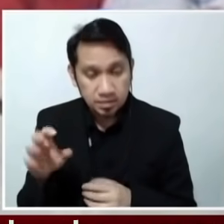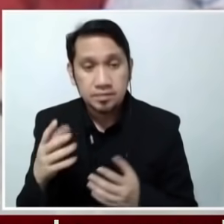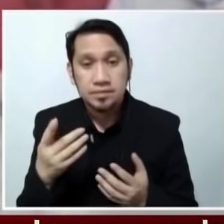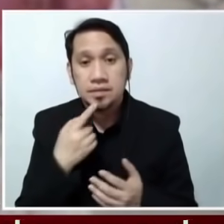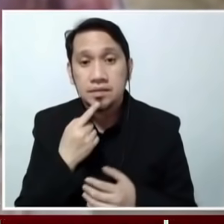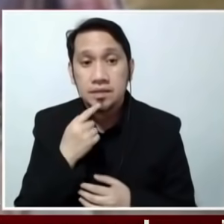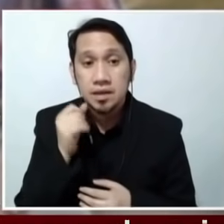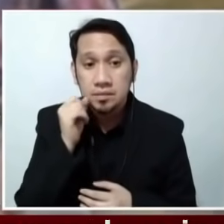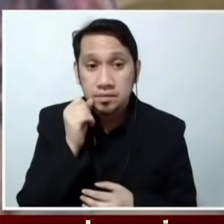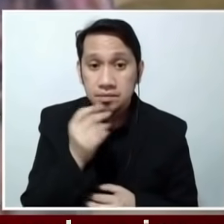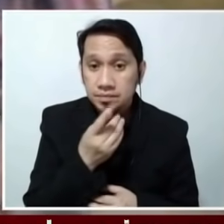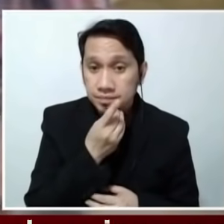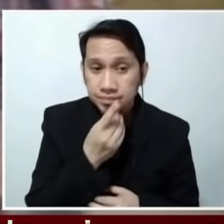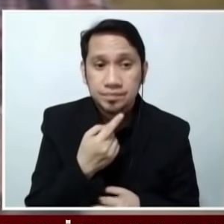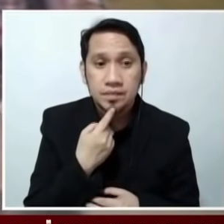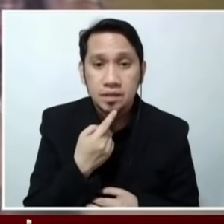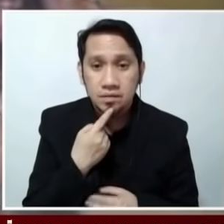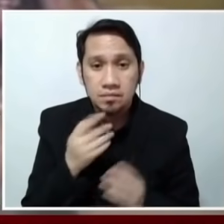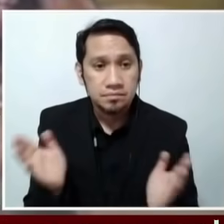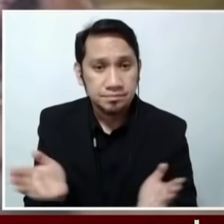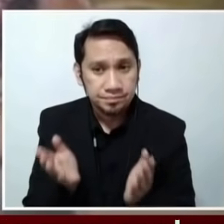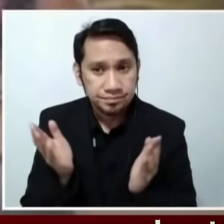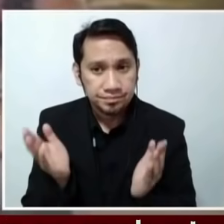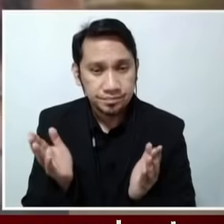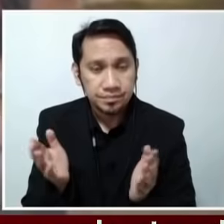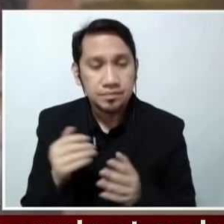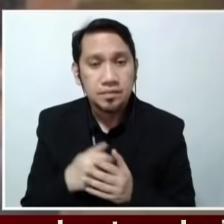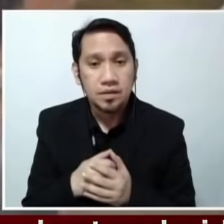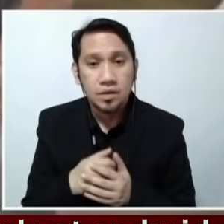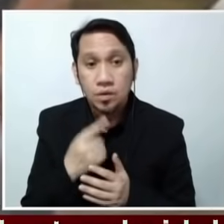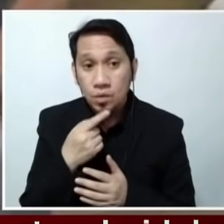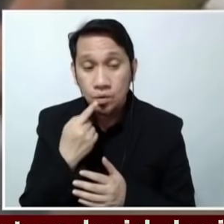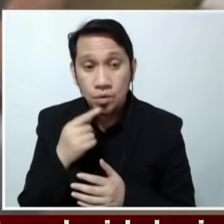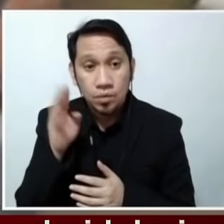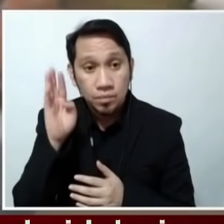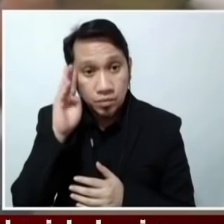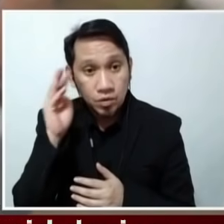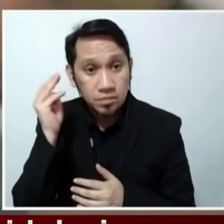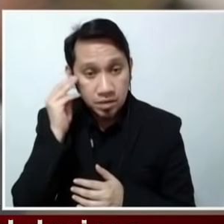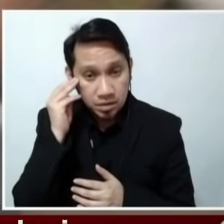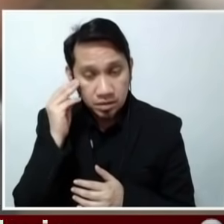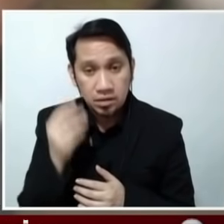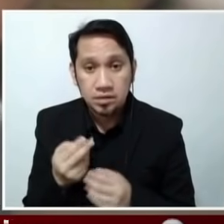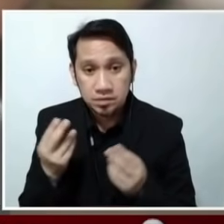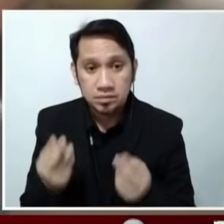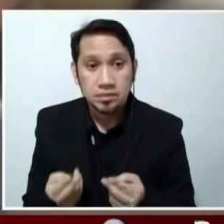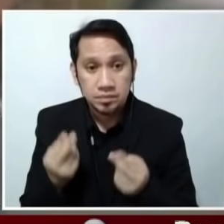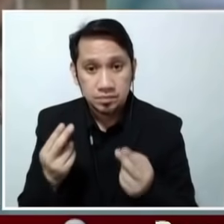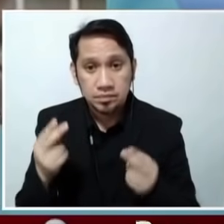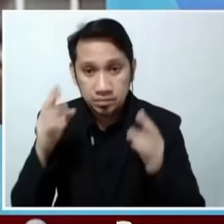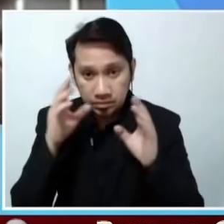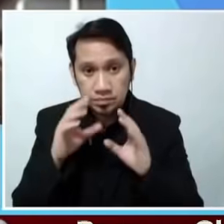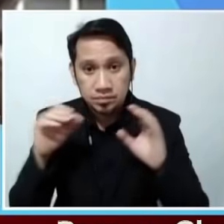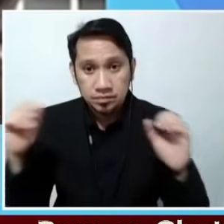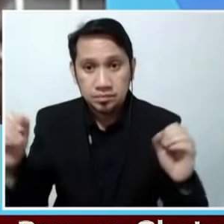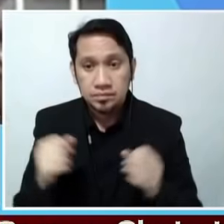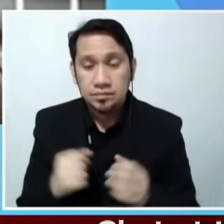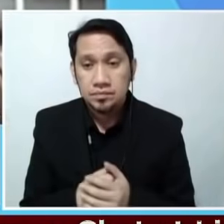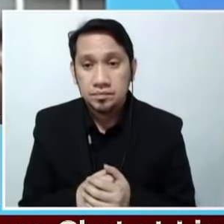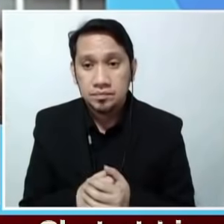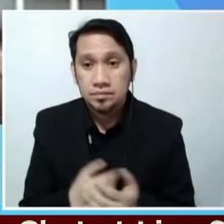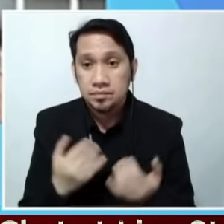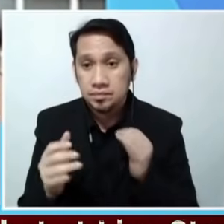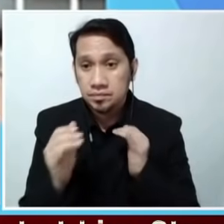Sara Paumano ang nag-udyok sa kapatid nitong si dating Senador Bongbong Marcos na tumakbo sa pagkapangulo. Sa panayam